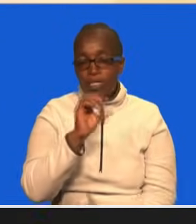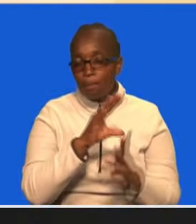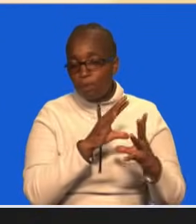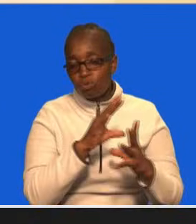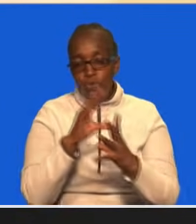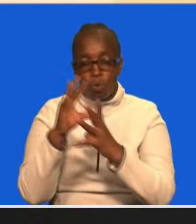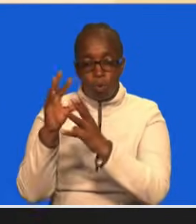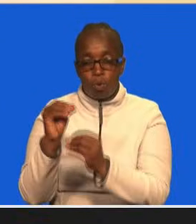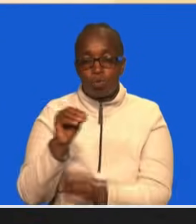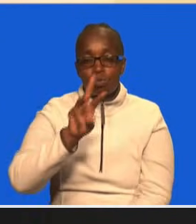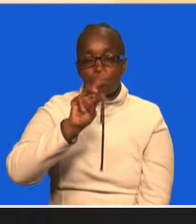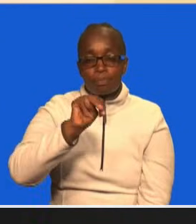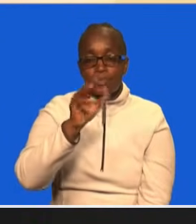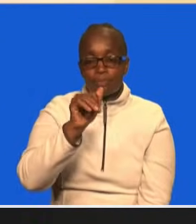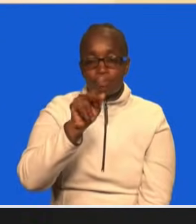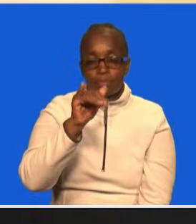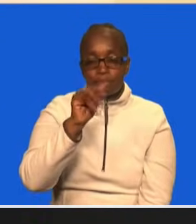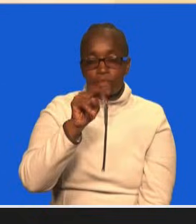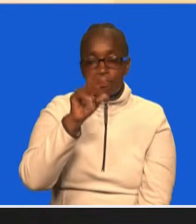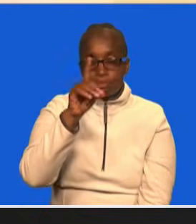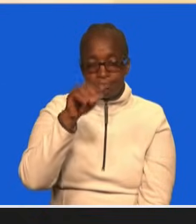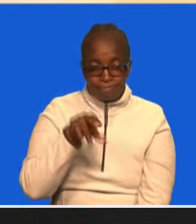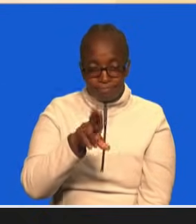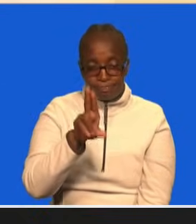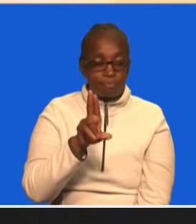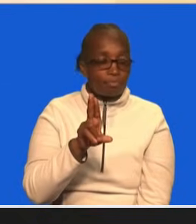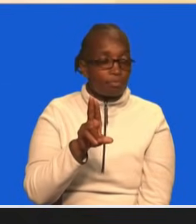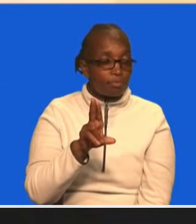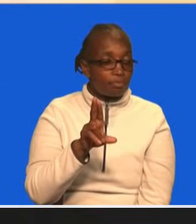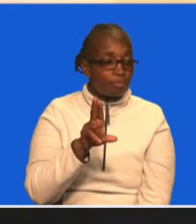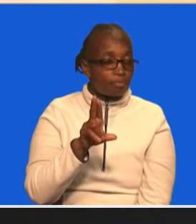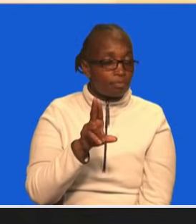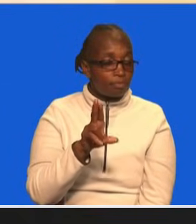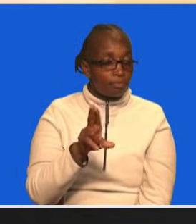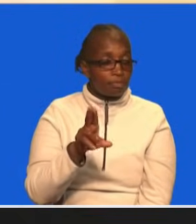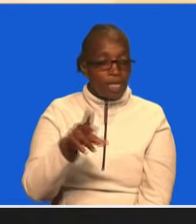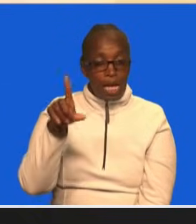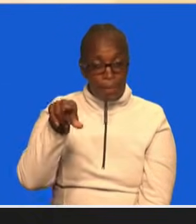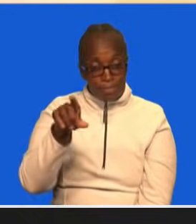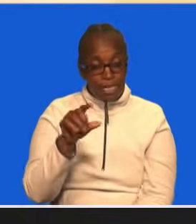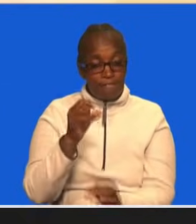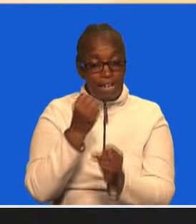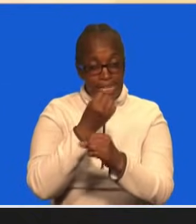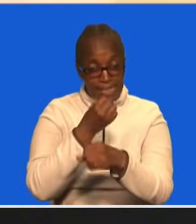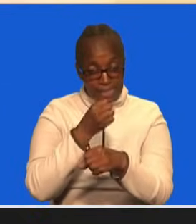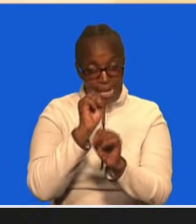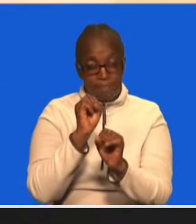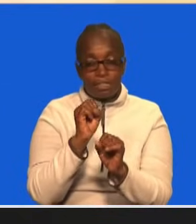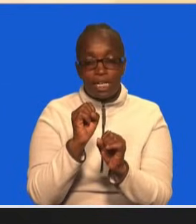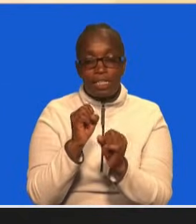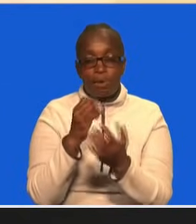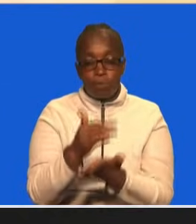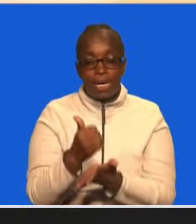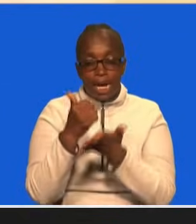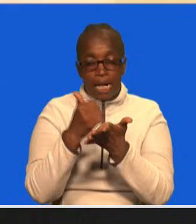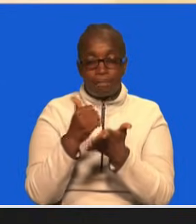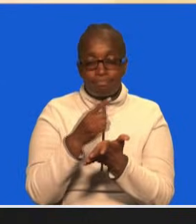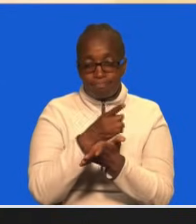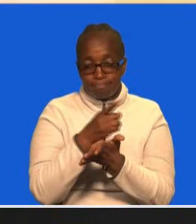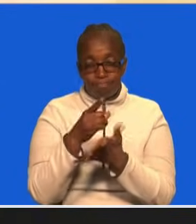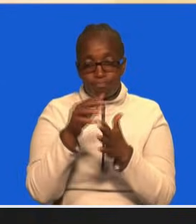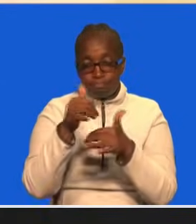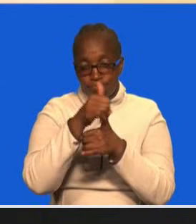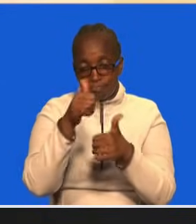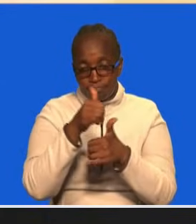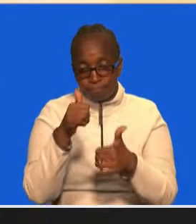Makindu. Tumepata daktari mzuri wa kutufanyia CS. Na ni mzuri, ni ameokoka, mwanamke ni mzuri na kutibu vizuri na kuongelesha